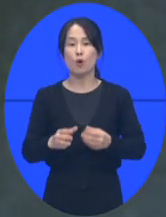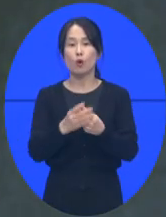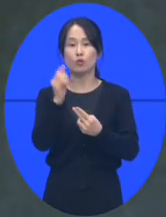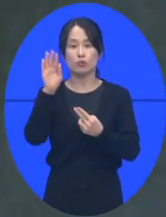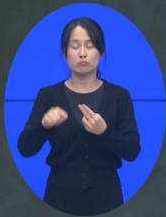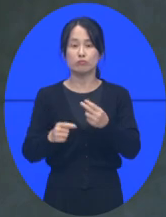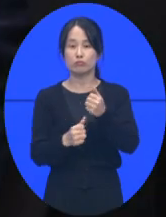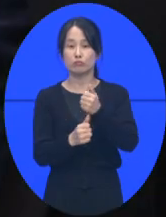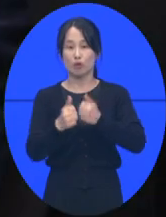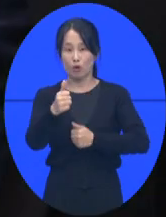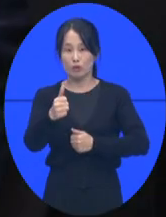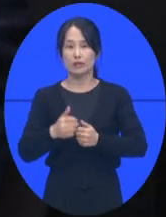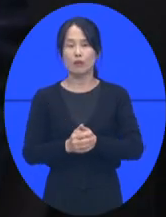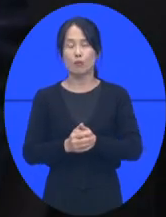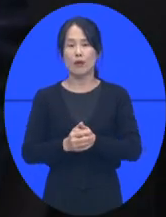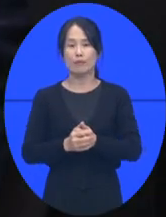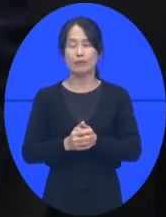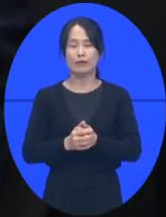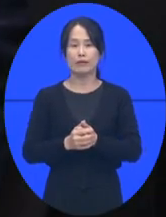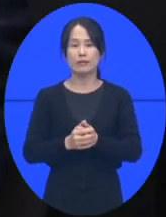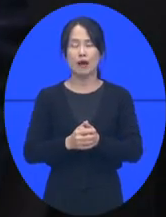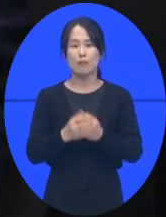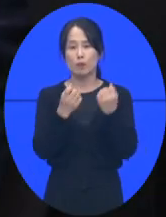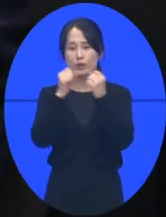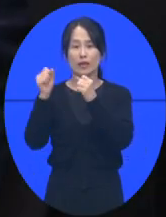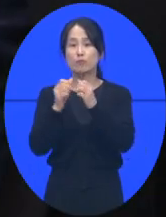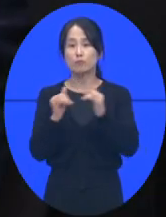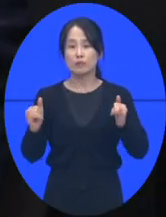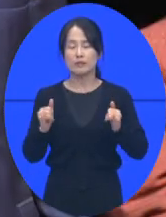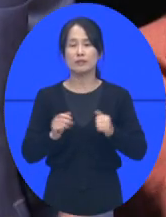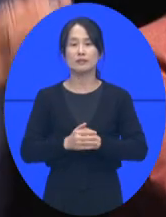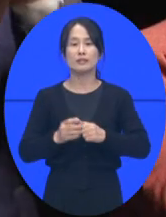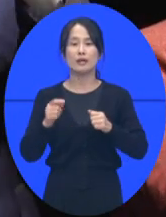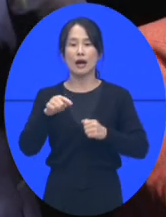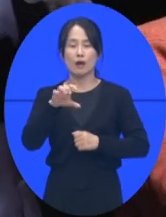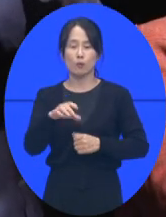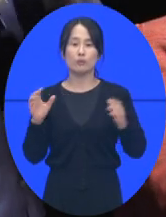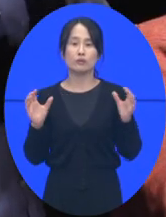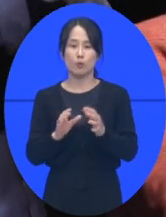전 국방부 차관, 평화학과 교수, 탈북민 등 한마음